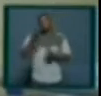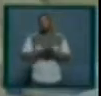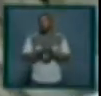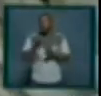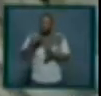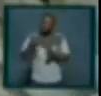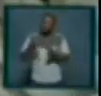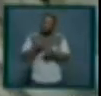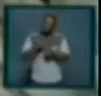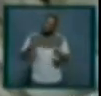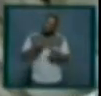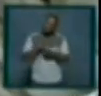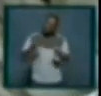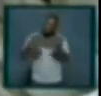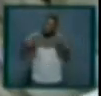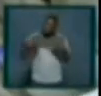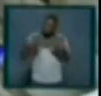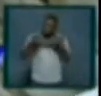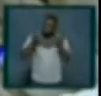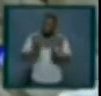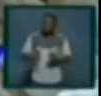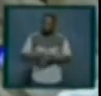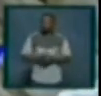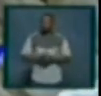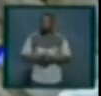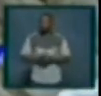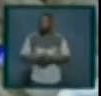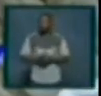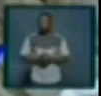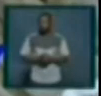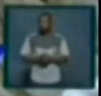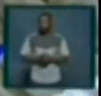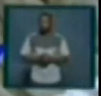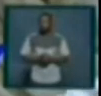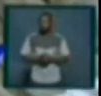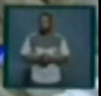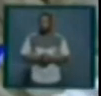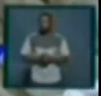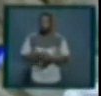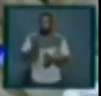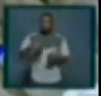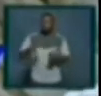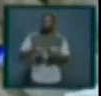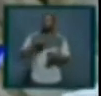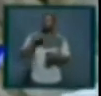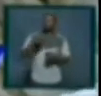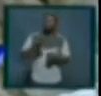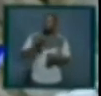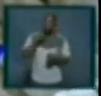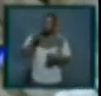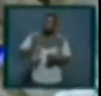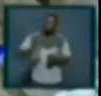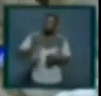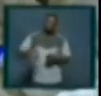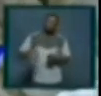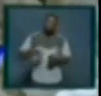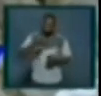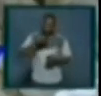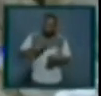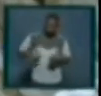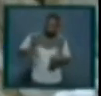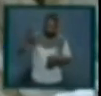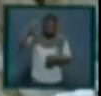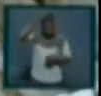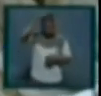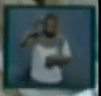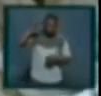vraiment. C'est exactement la même réaction qu'on a eue. Quand on a dit qu'on va l'opérer, là, la tête, là, on a eu